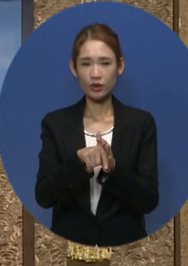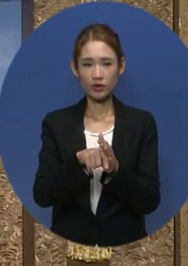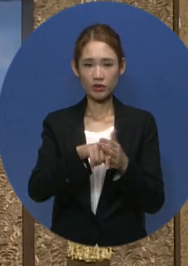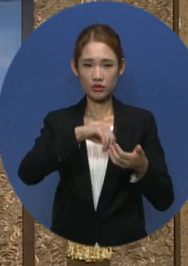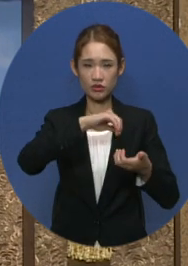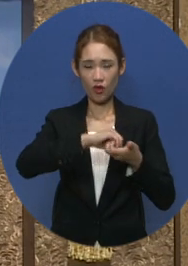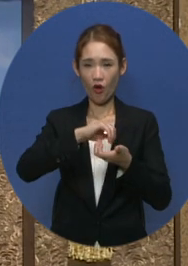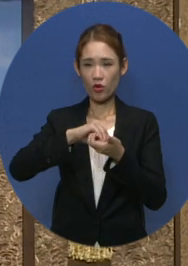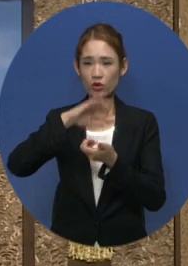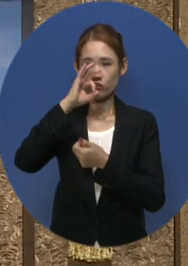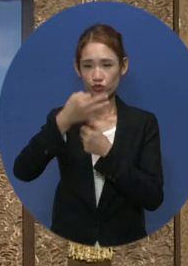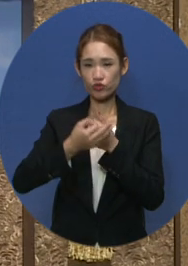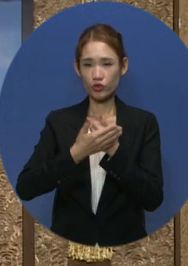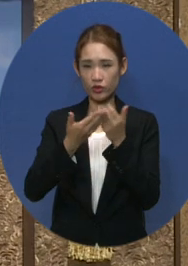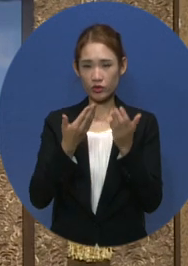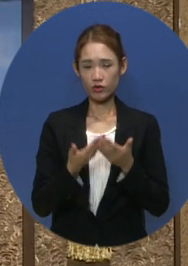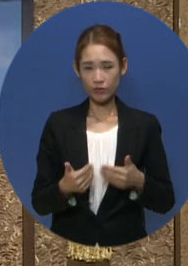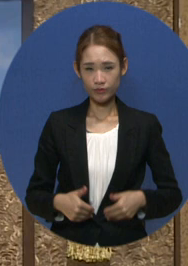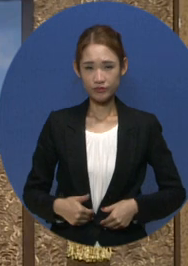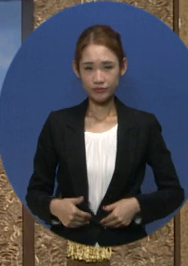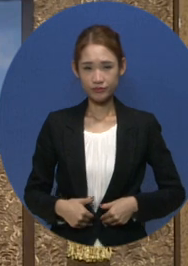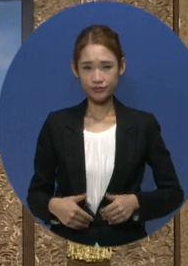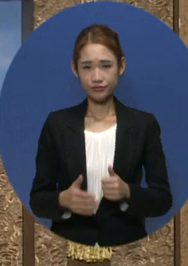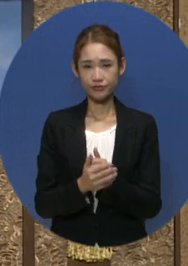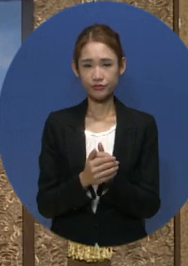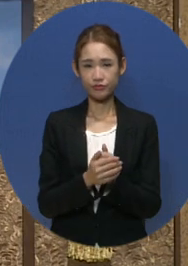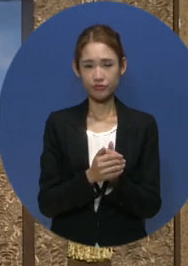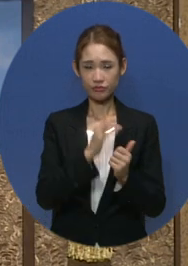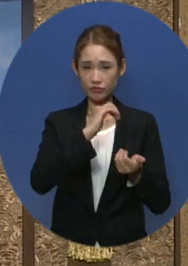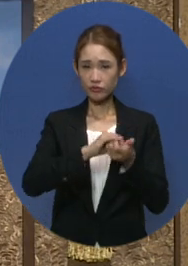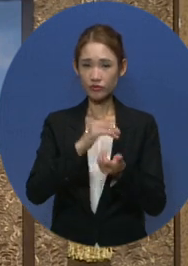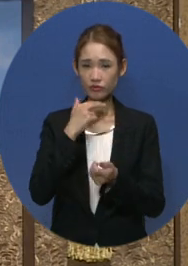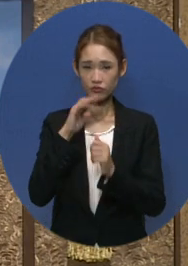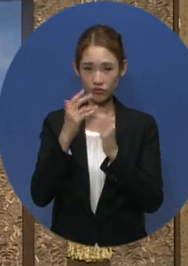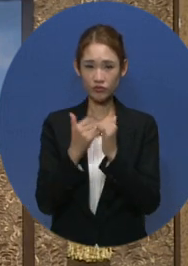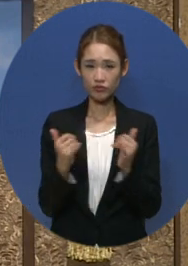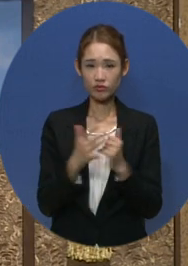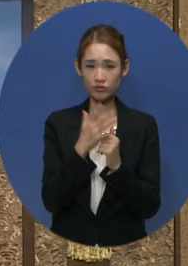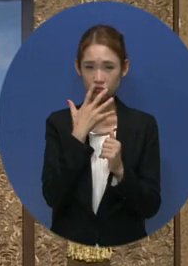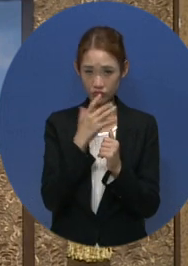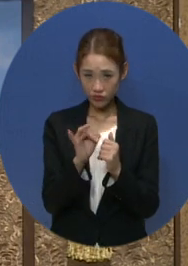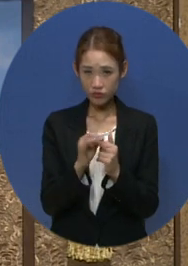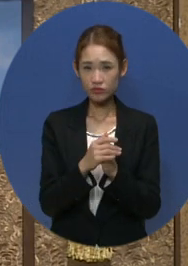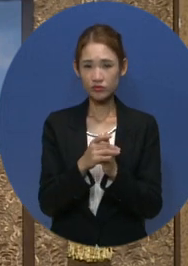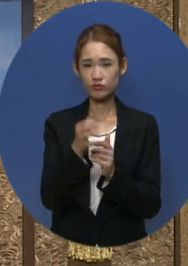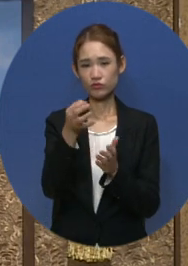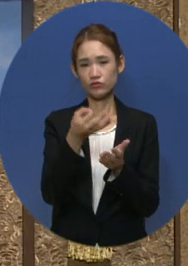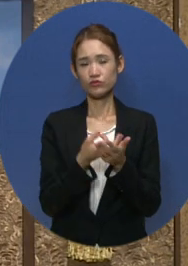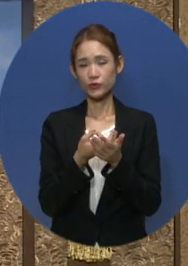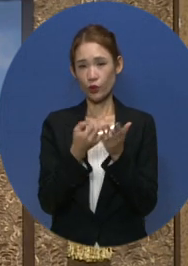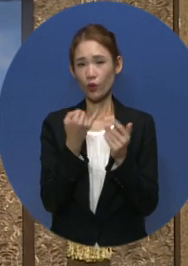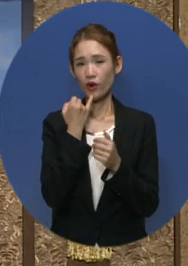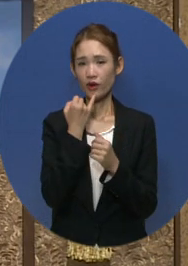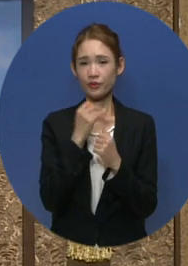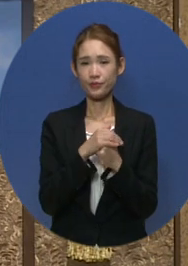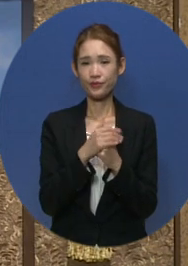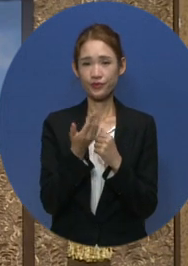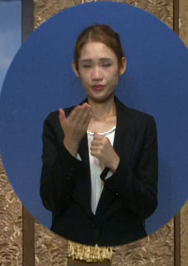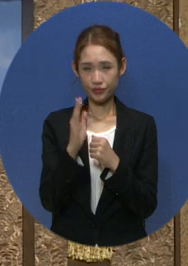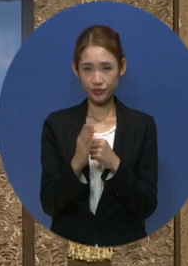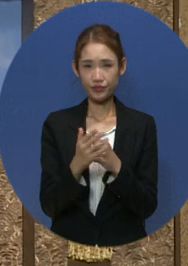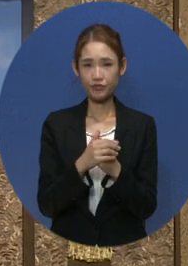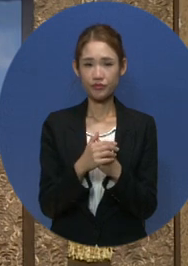정기 후원이 필요하거든요. 그렇죠. 근데 이제 비정기적으로 하시는 분들도 물론 적은 돈을 주시는 분도 있지만